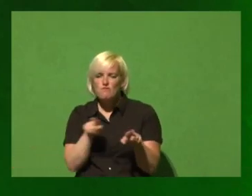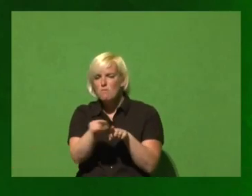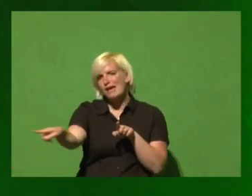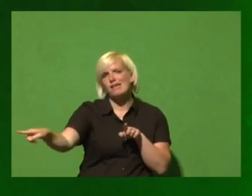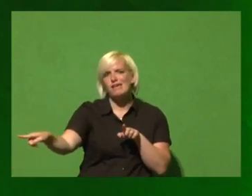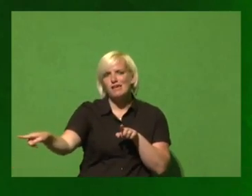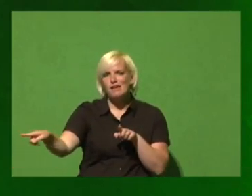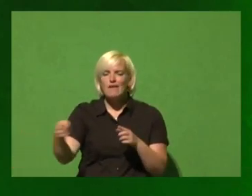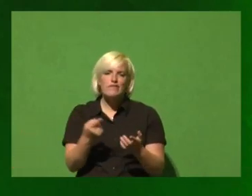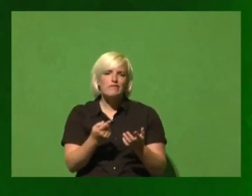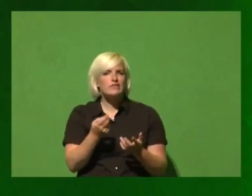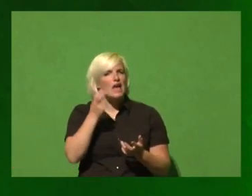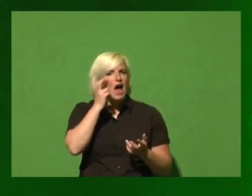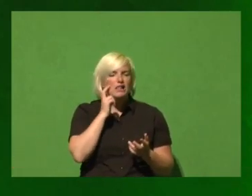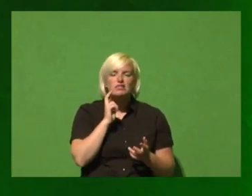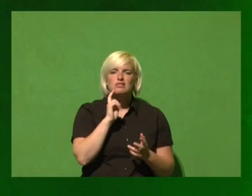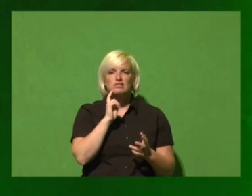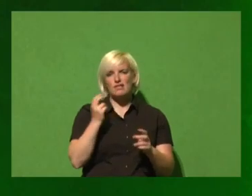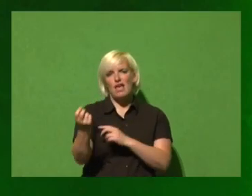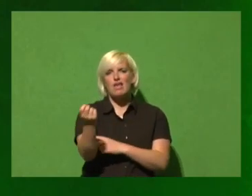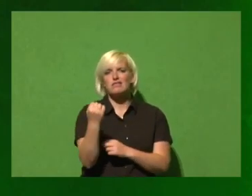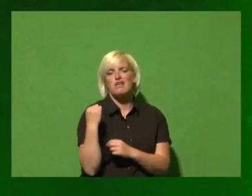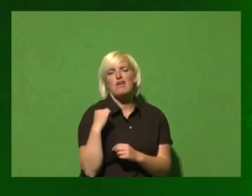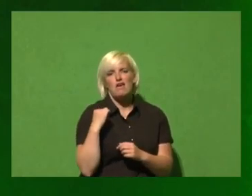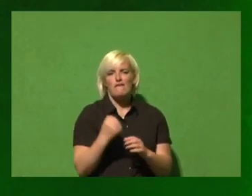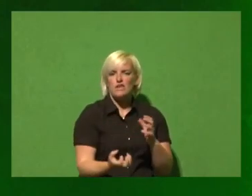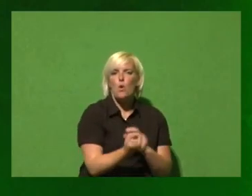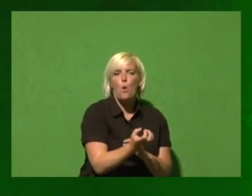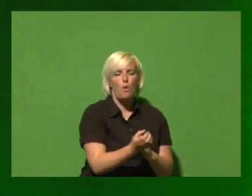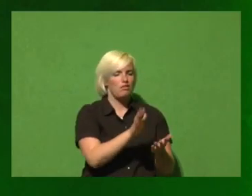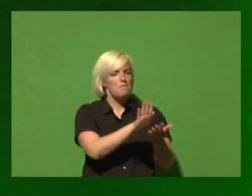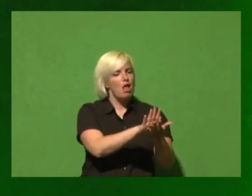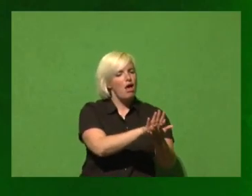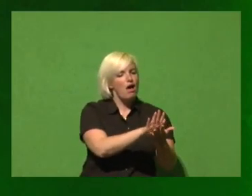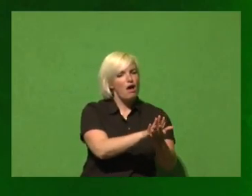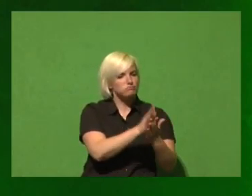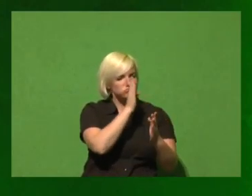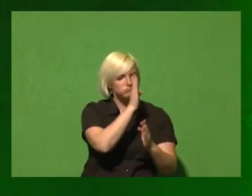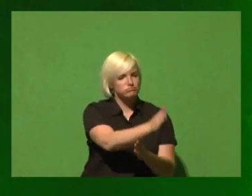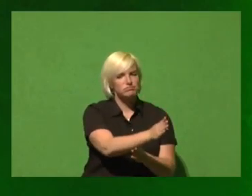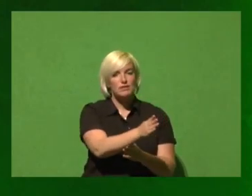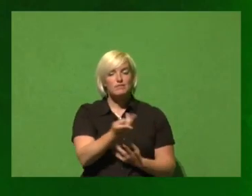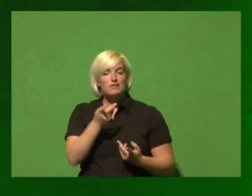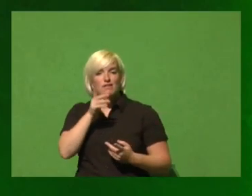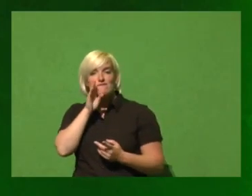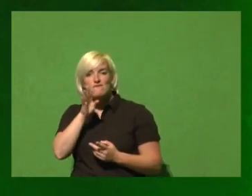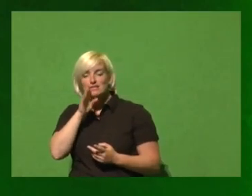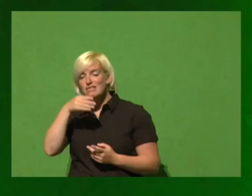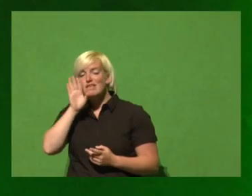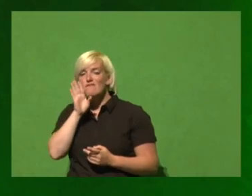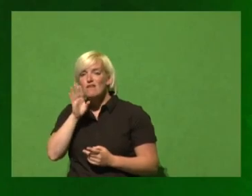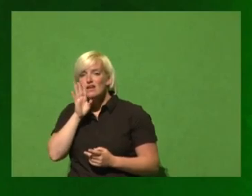weiterhin festhalten. Dafür wird dann billigend in Kauf genommen, dass Trinkwasser durch das Fracking mit Fluiden